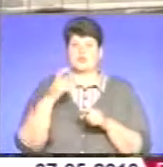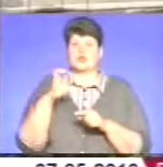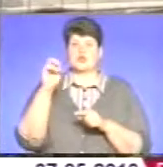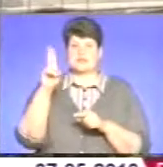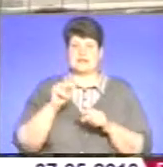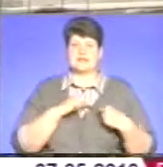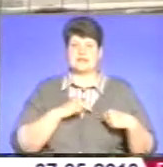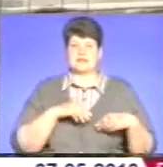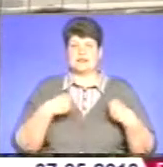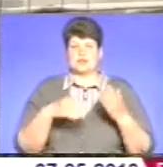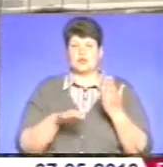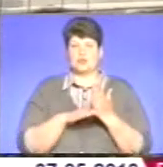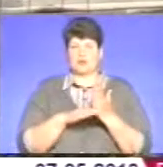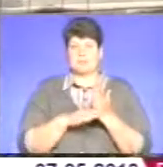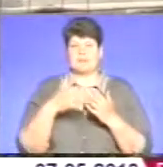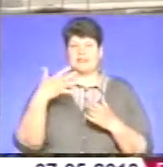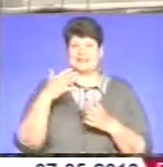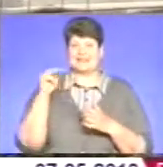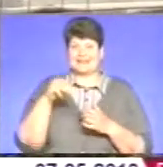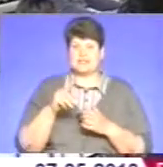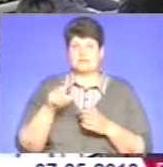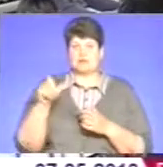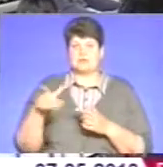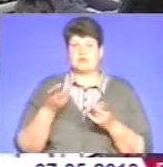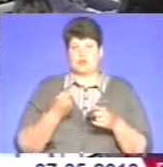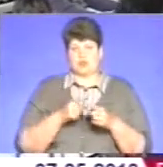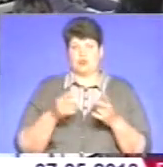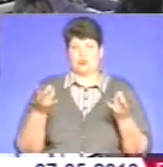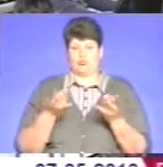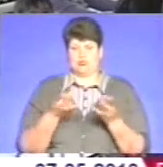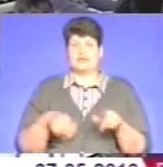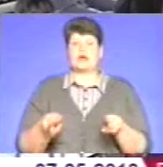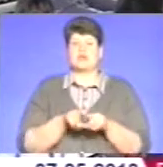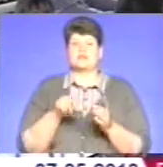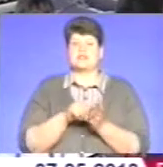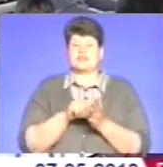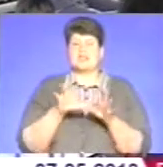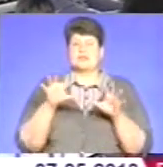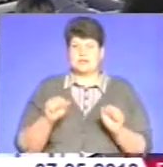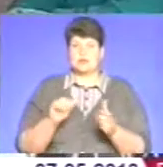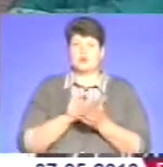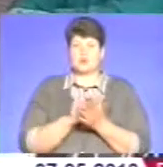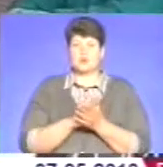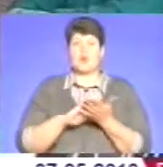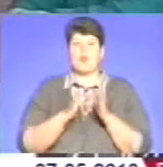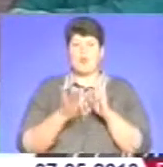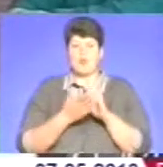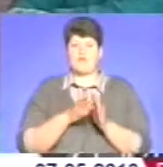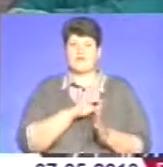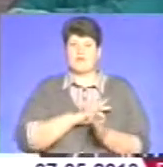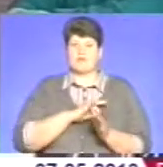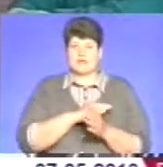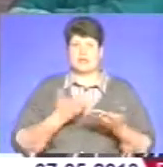надається допомога понад 50 тисяч людям, які цього потребують. Також представники влади ознайомилися з умовами виховання та